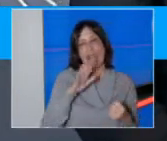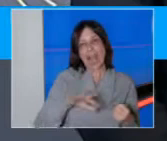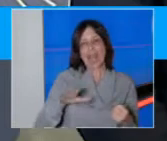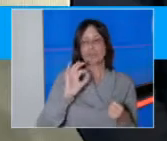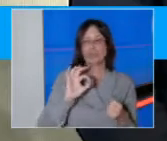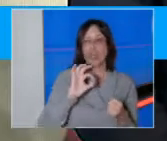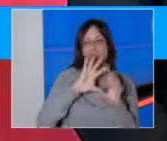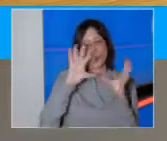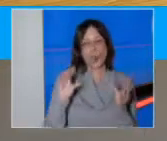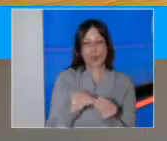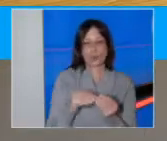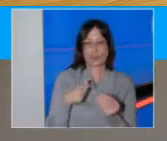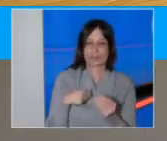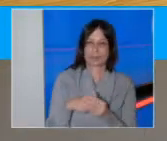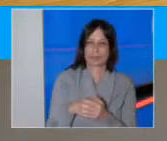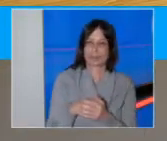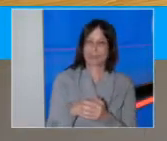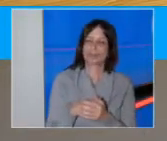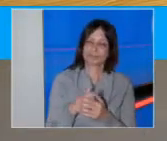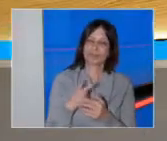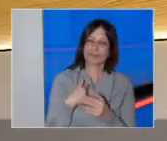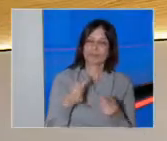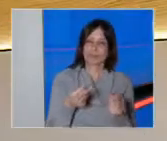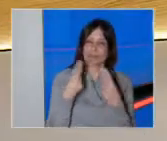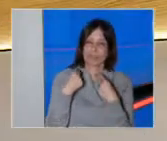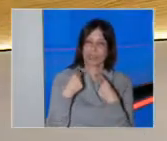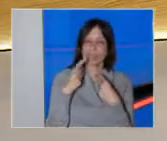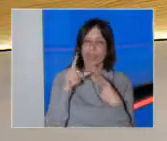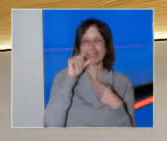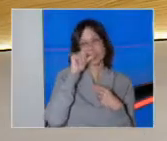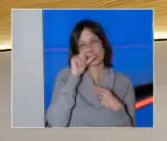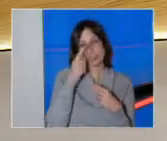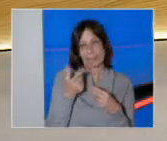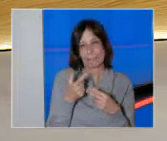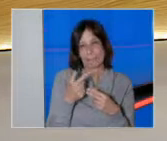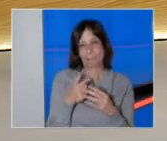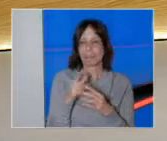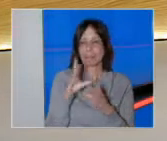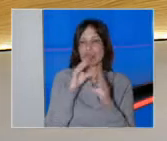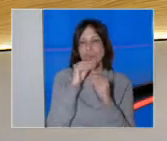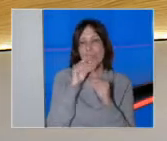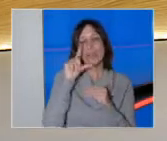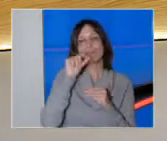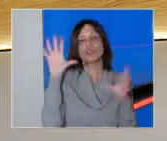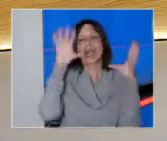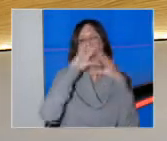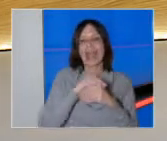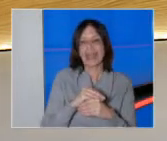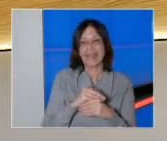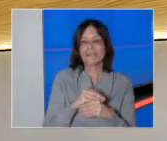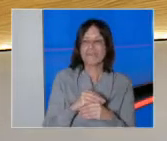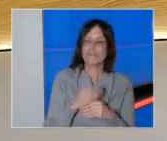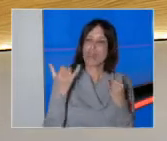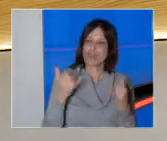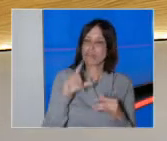תודה רבה רבה. טוב, אנחנו חוזרים ברשותכם אל הציוצים שלנו. אחרי הכל מדובר בציוצי ערב. הפעם ציוץ